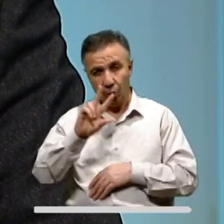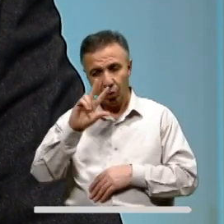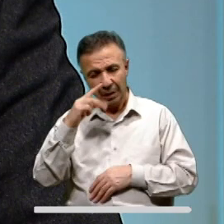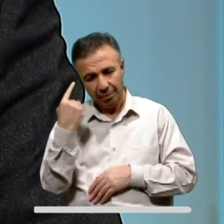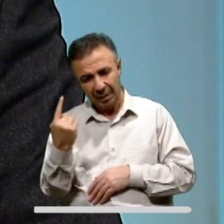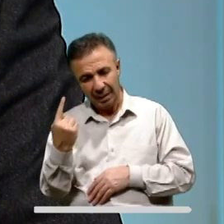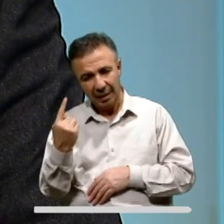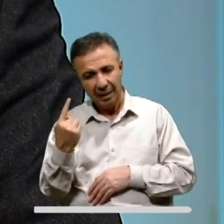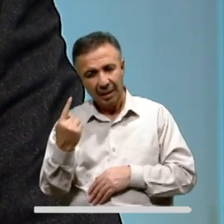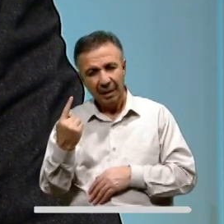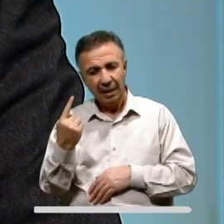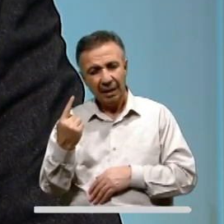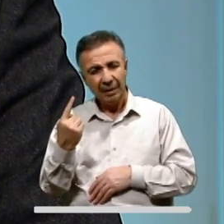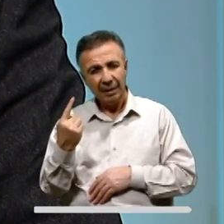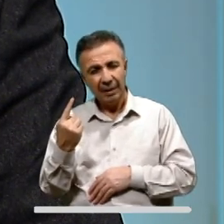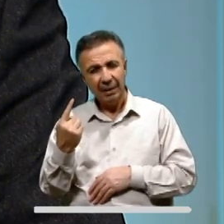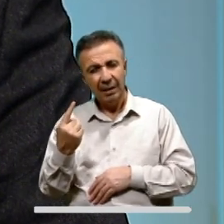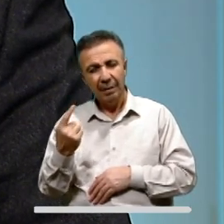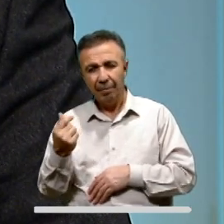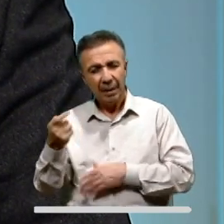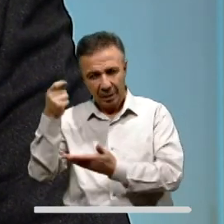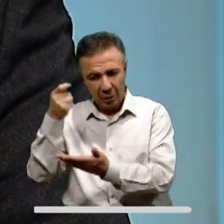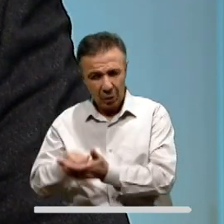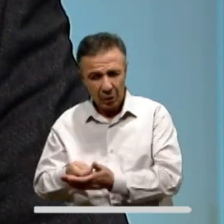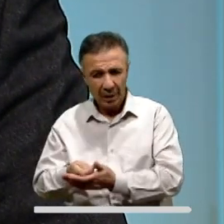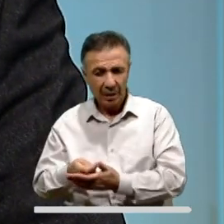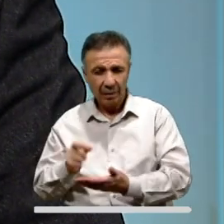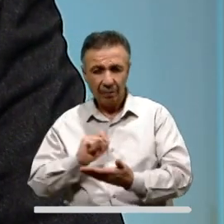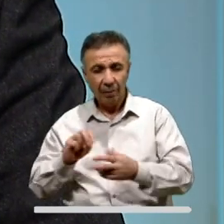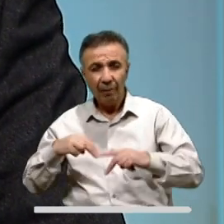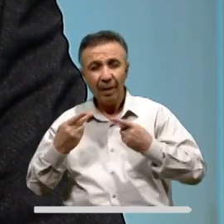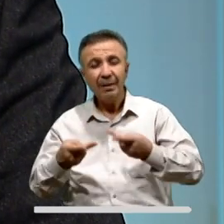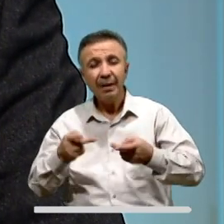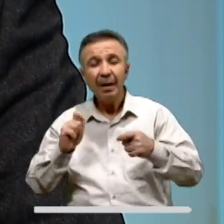kadar, bıraktığı malın 1/3'üne kadar ödenir. Vasiyet etmemişse